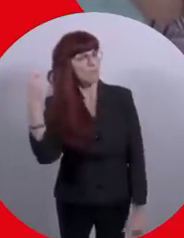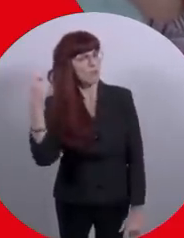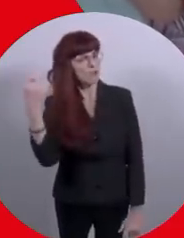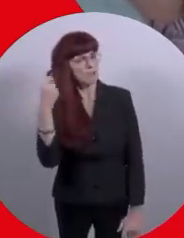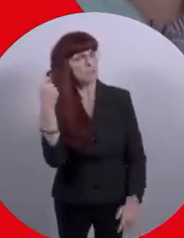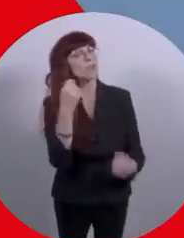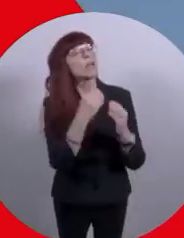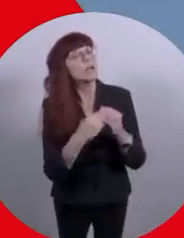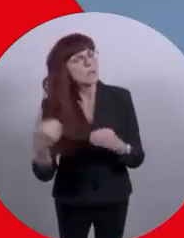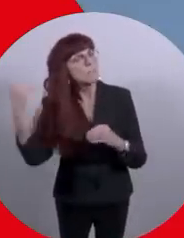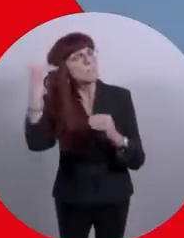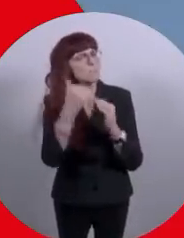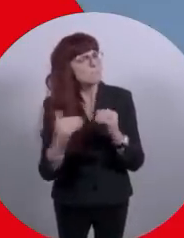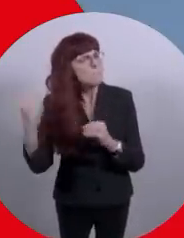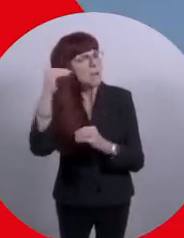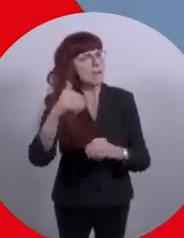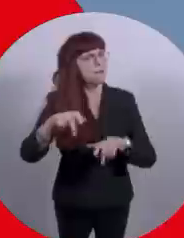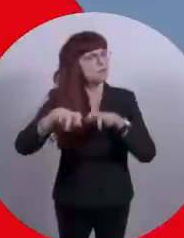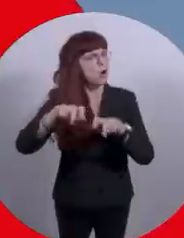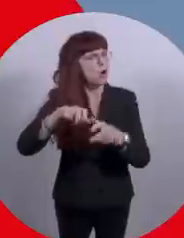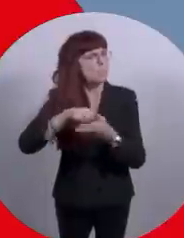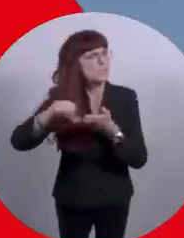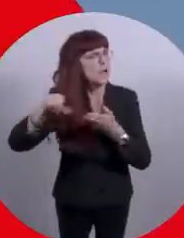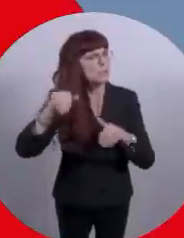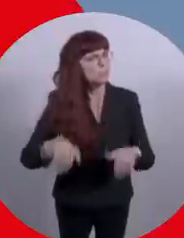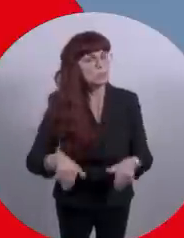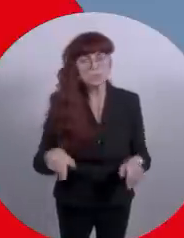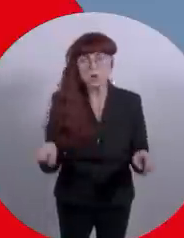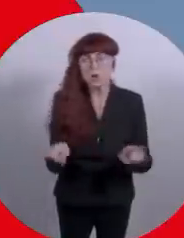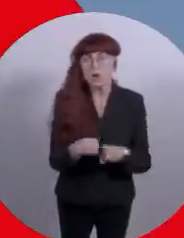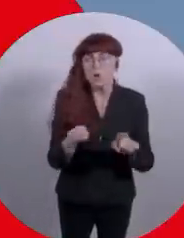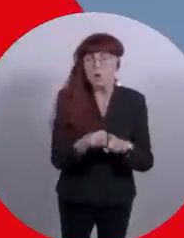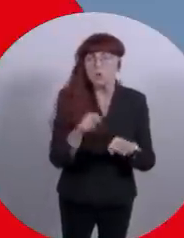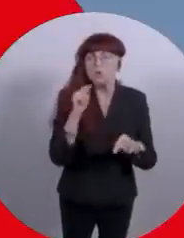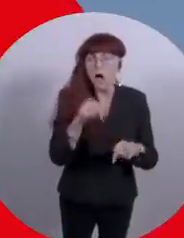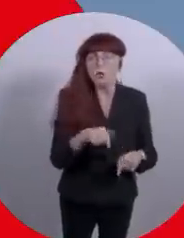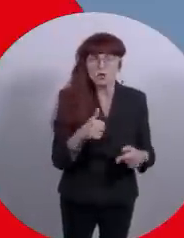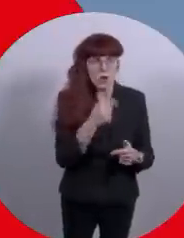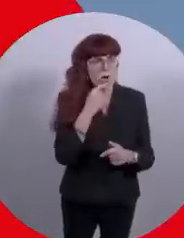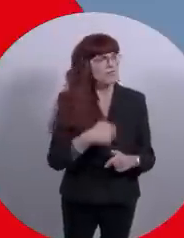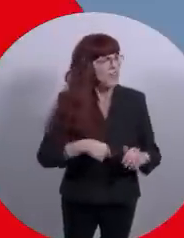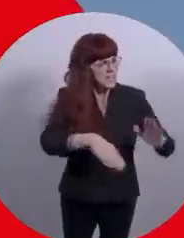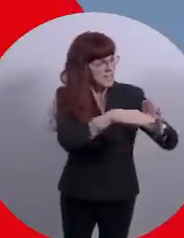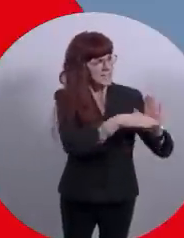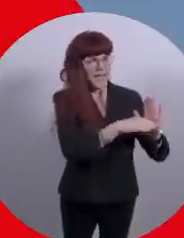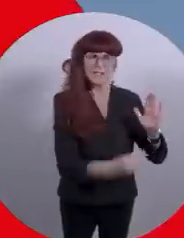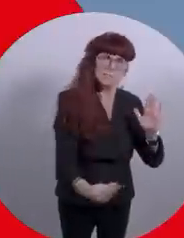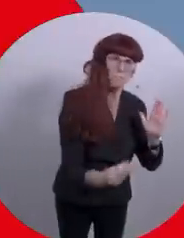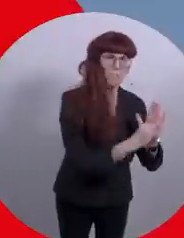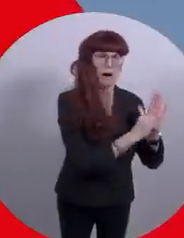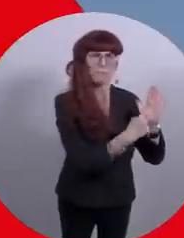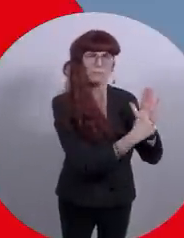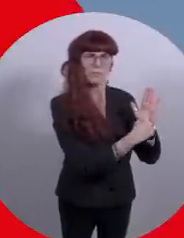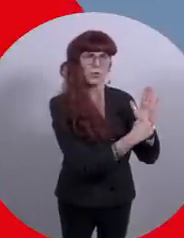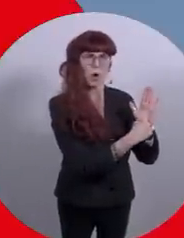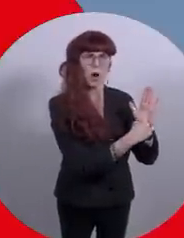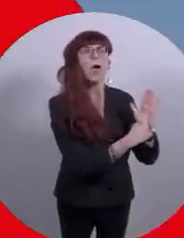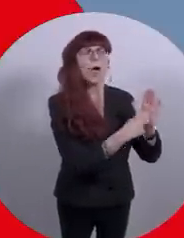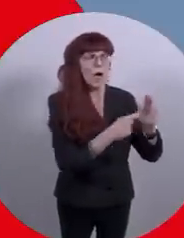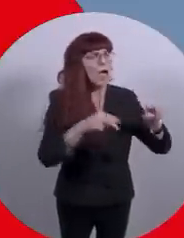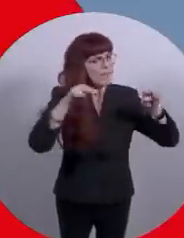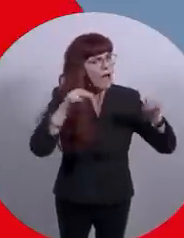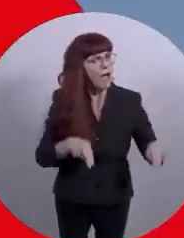leerstandsabgaben und wir wollen generell am Bund der mietpreistechniken vorschreibgesetzlich liebe Genossinnen und Genossen ein bisschen Unrecht gibt